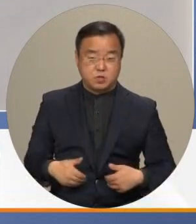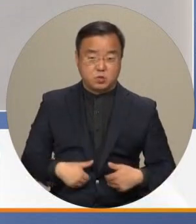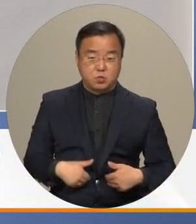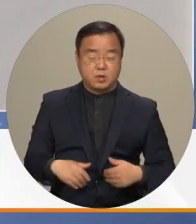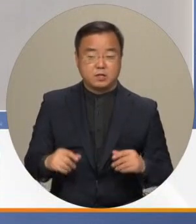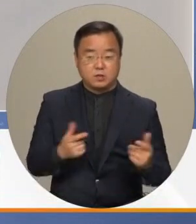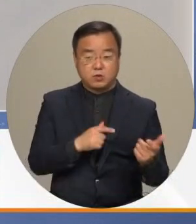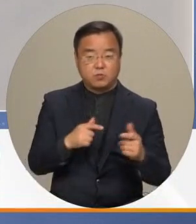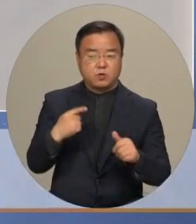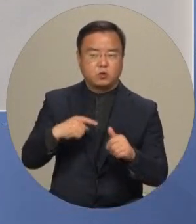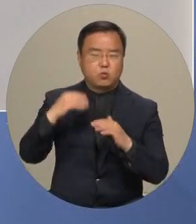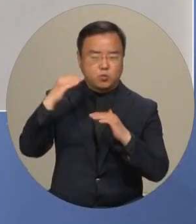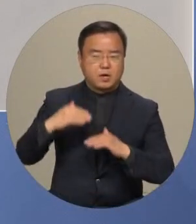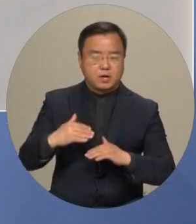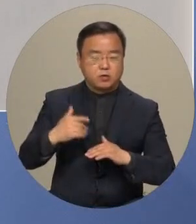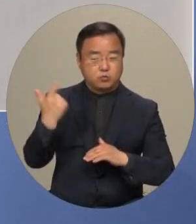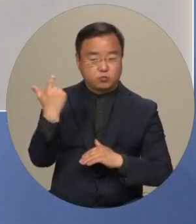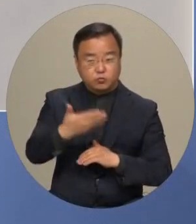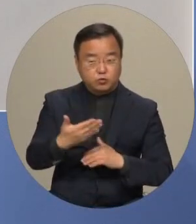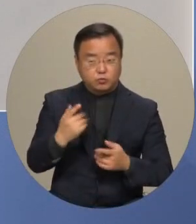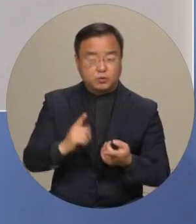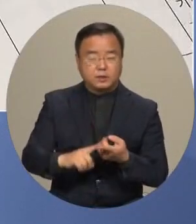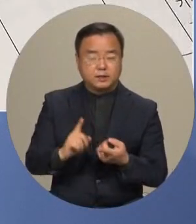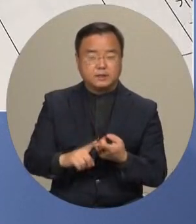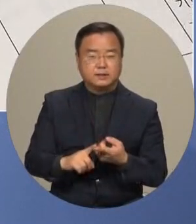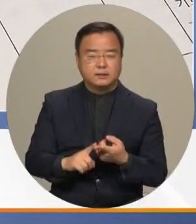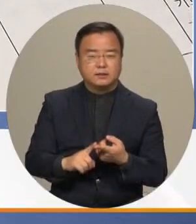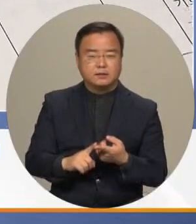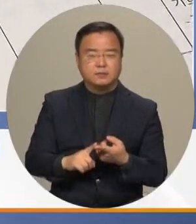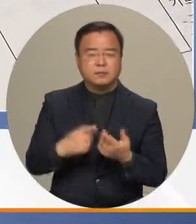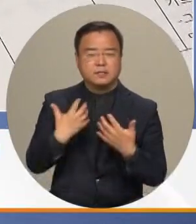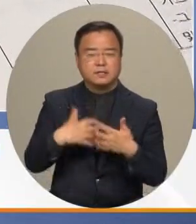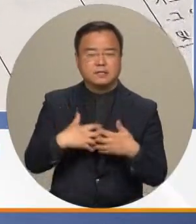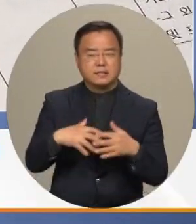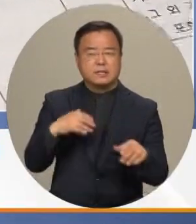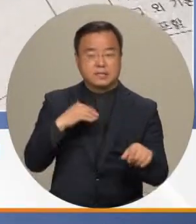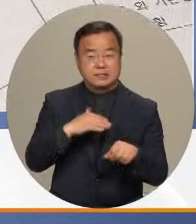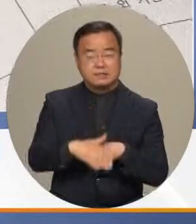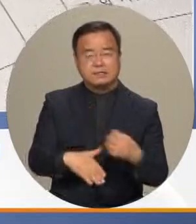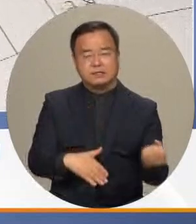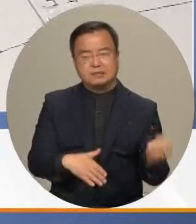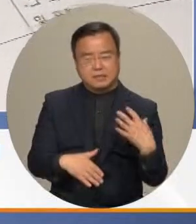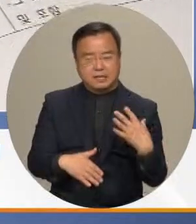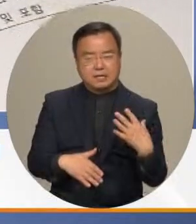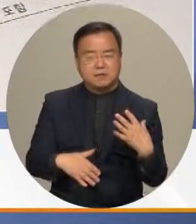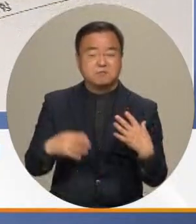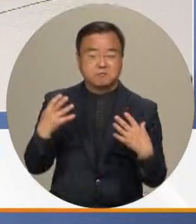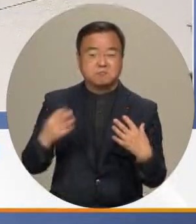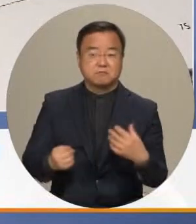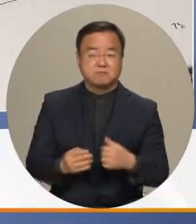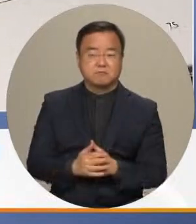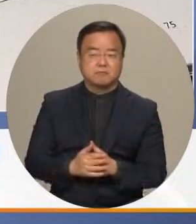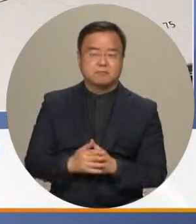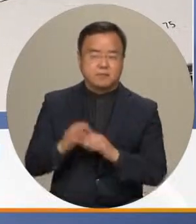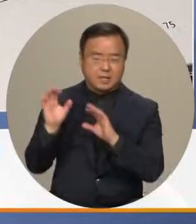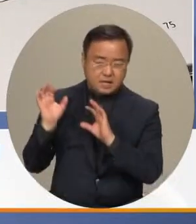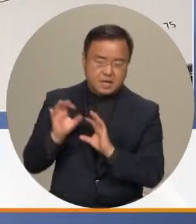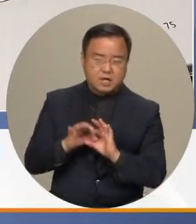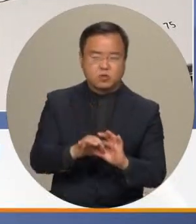경험을 바탕으로 하는 그런 내용이 필요한 대안들 같은 경우에는 다소 기계적인 매뉴얼 같은 느낌을 아직까지는 좀 받았어요 물론